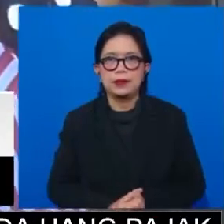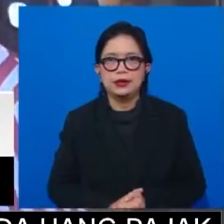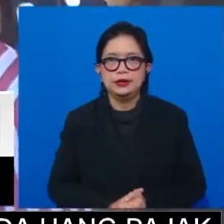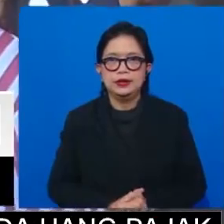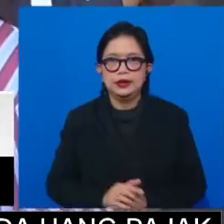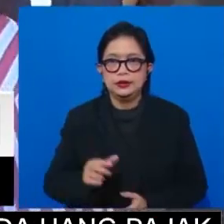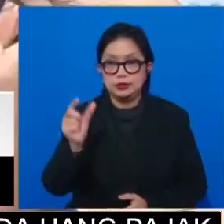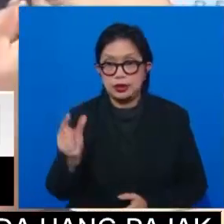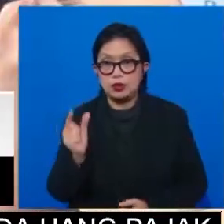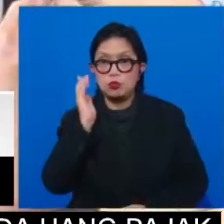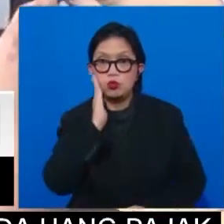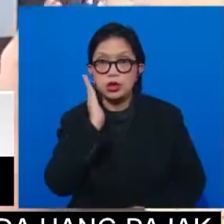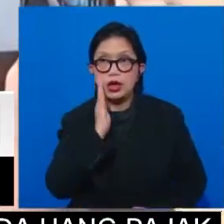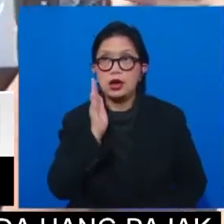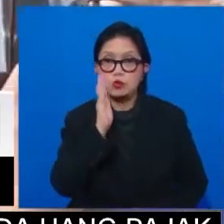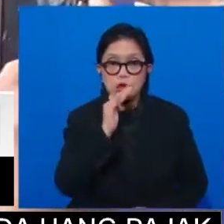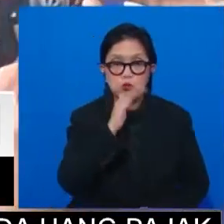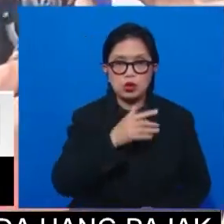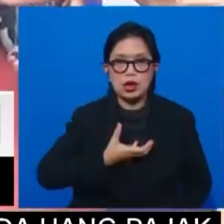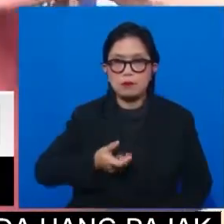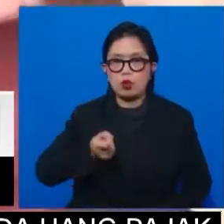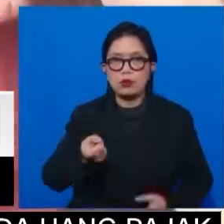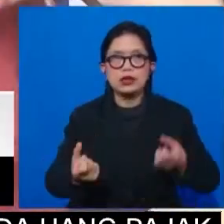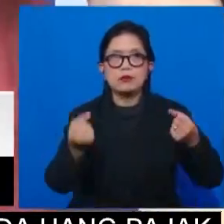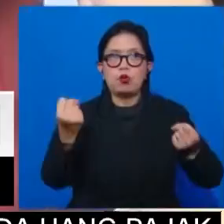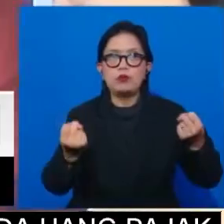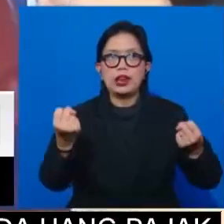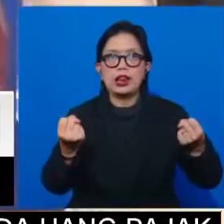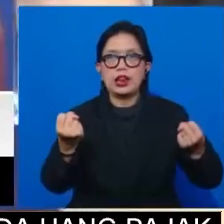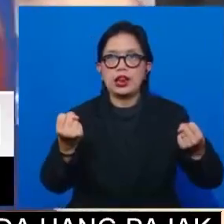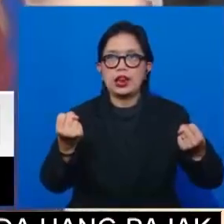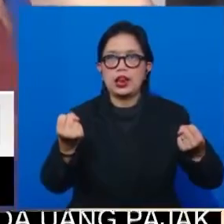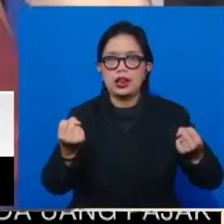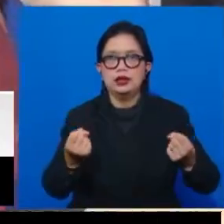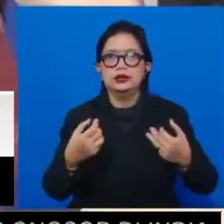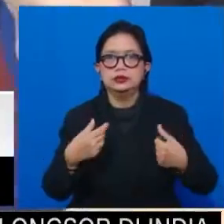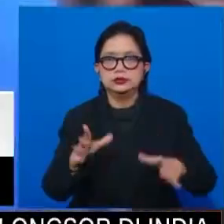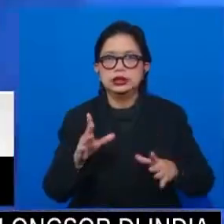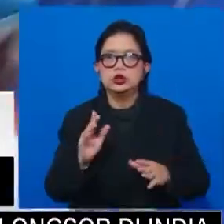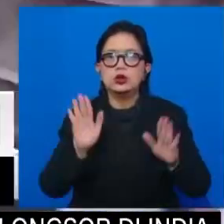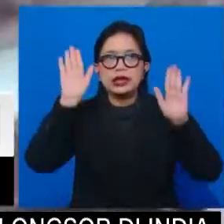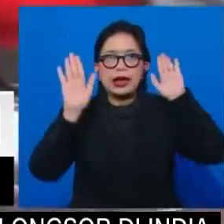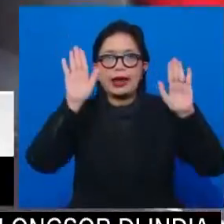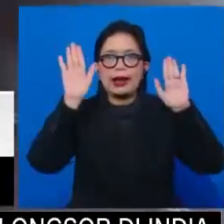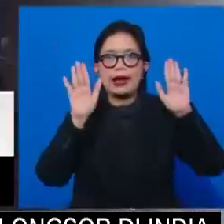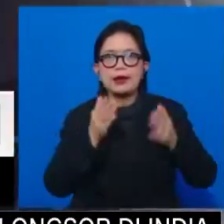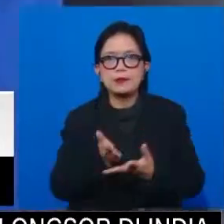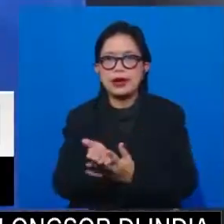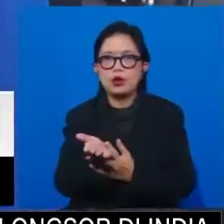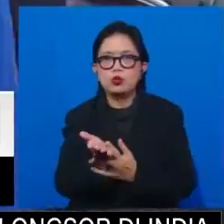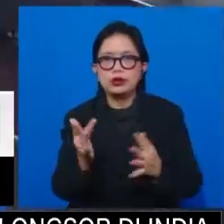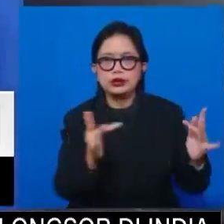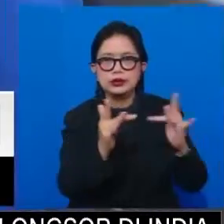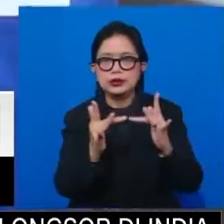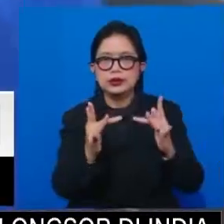ini berpura-pura menjadi pembeli kendaraan yang dilelang korban melalui situs online. Saat mengajak test drive